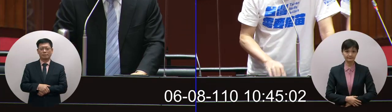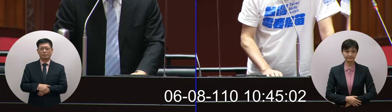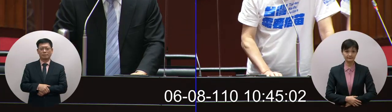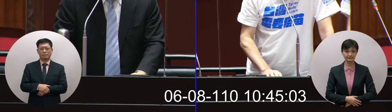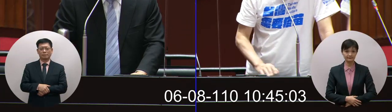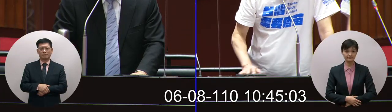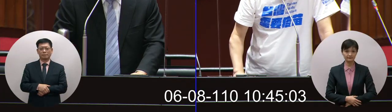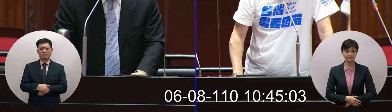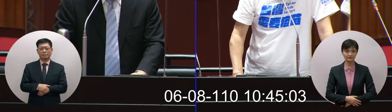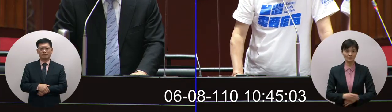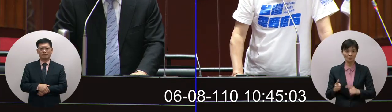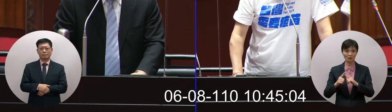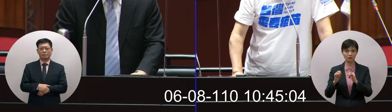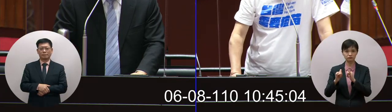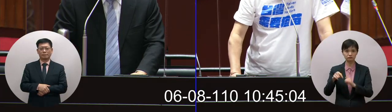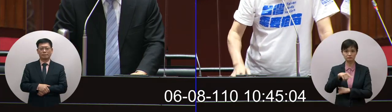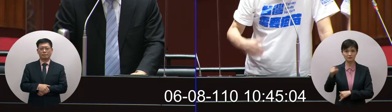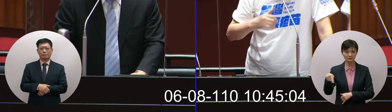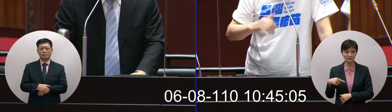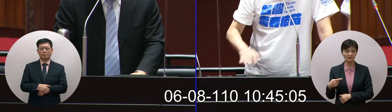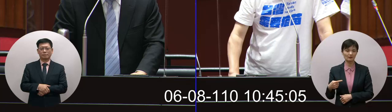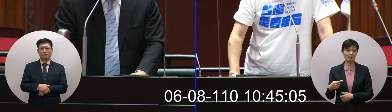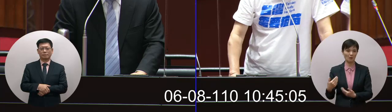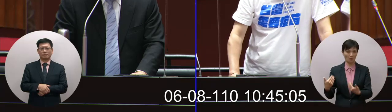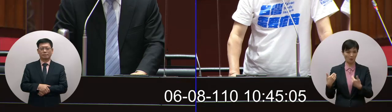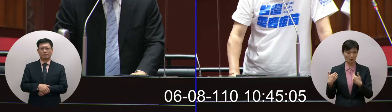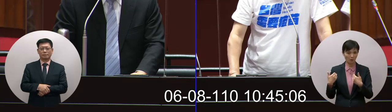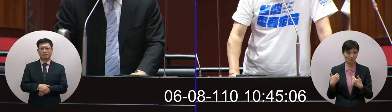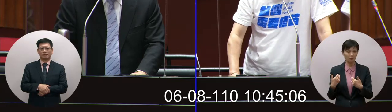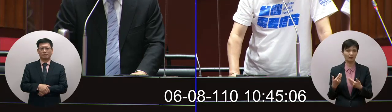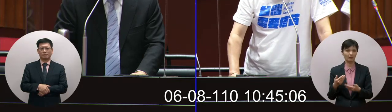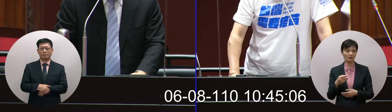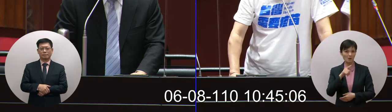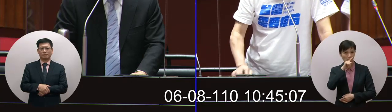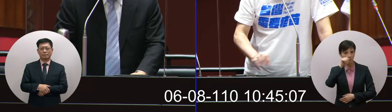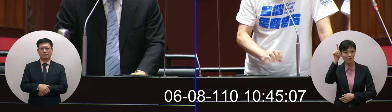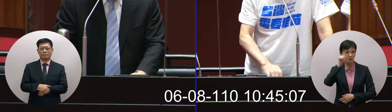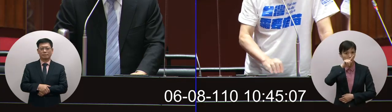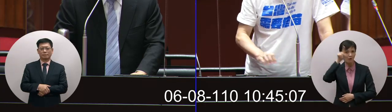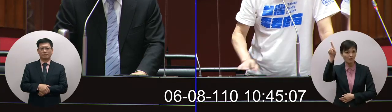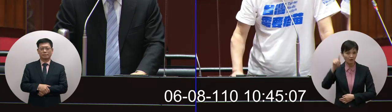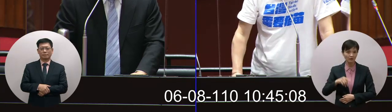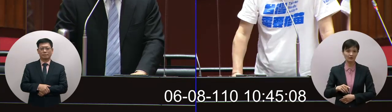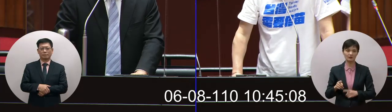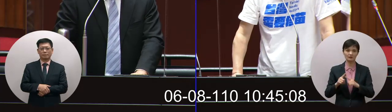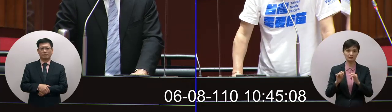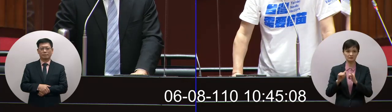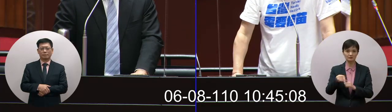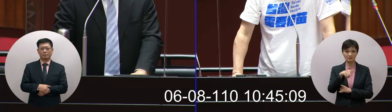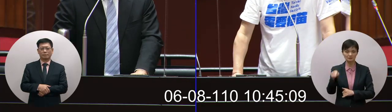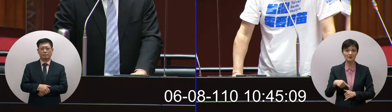很多人已经纷纷在找我们民意代表，包括我，很多家属要求要国赔。